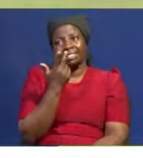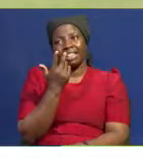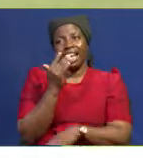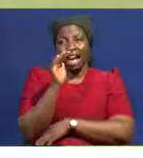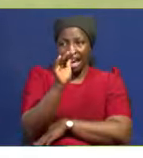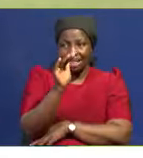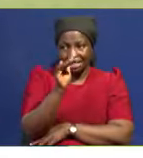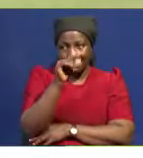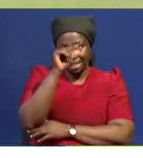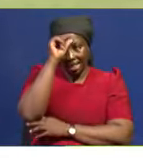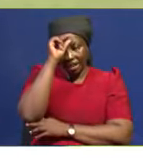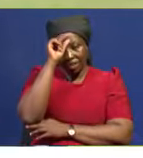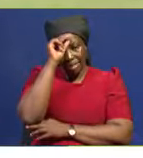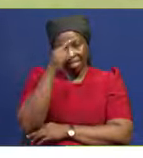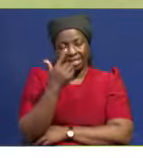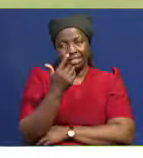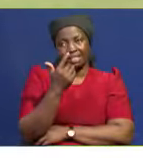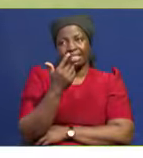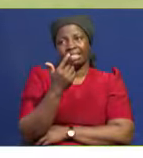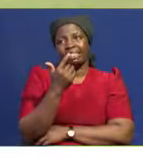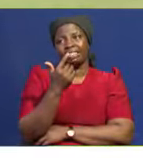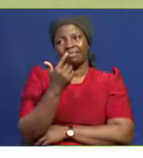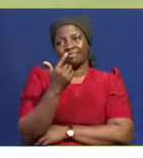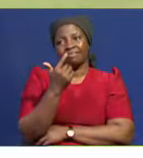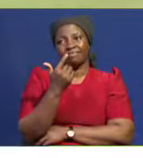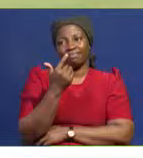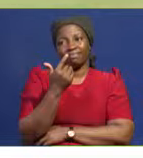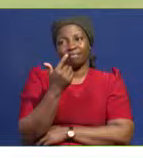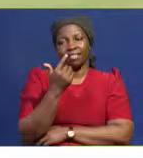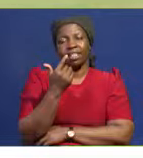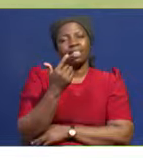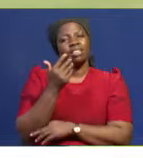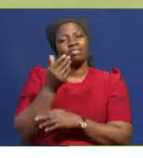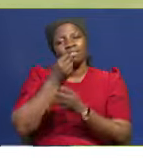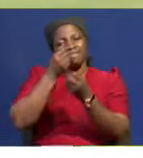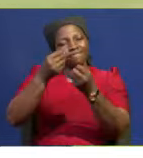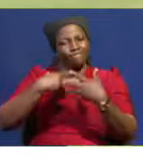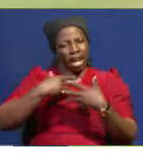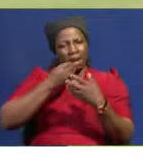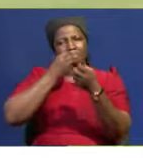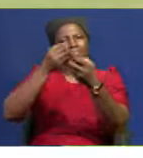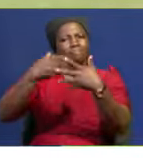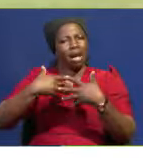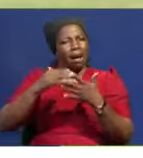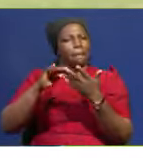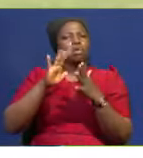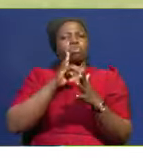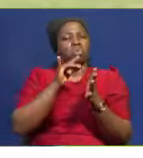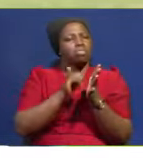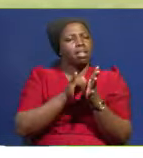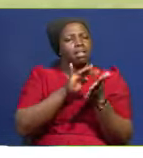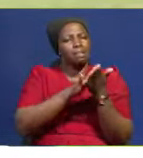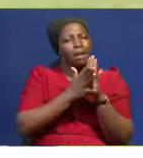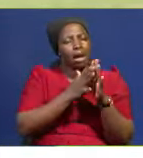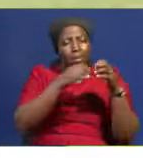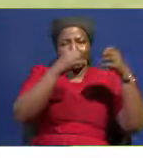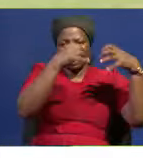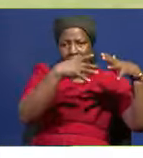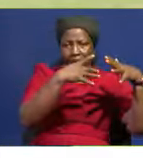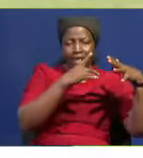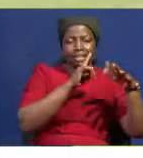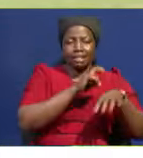government would be more forthcoming with information, so that it's very clear even when we are communicating to the